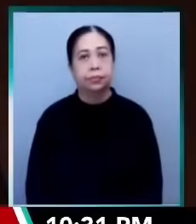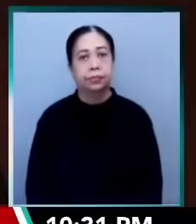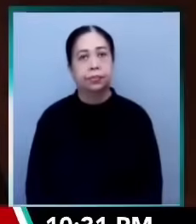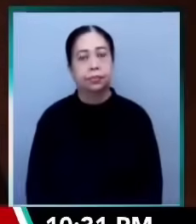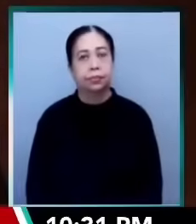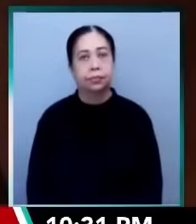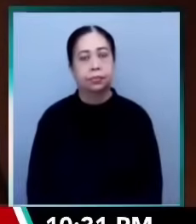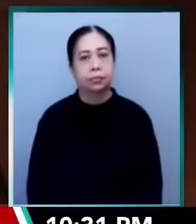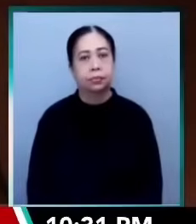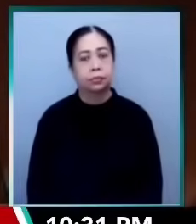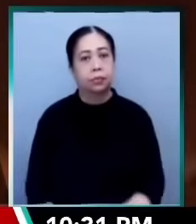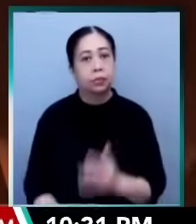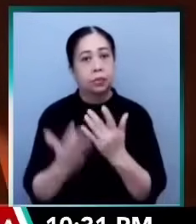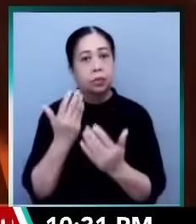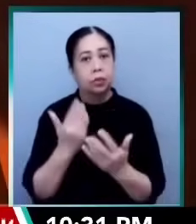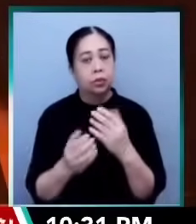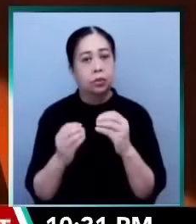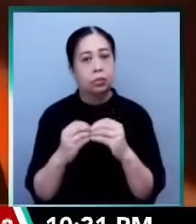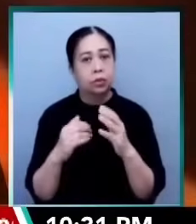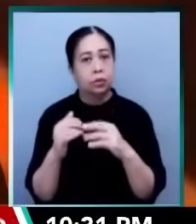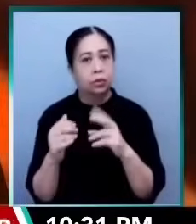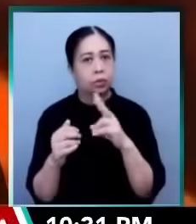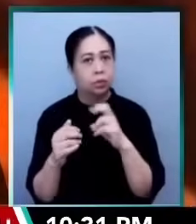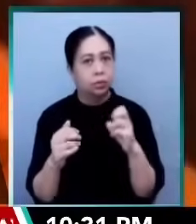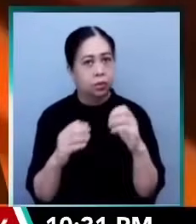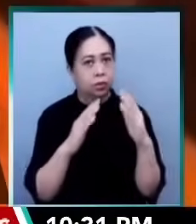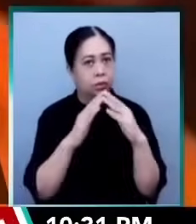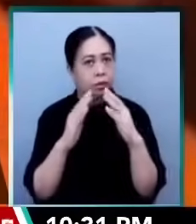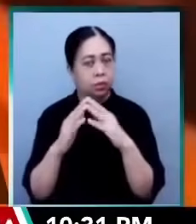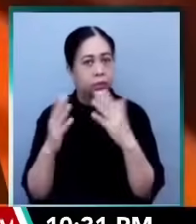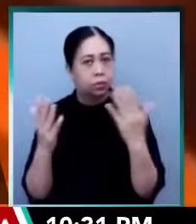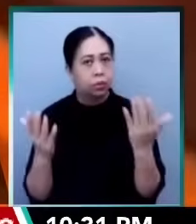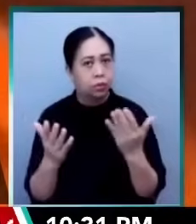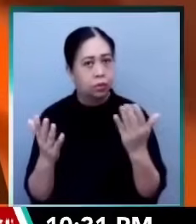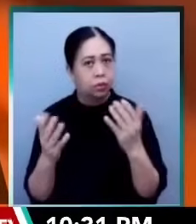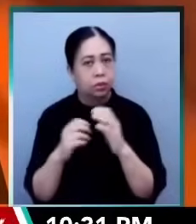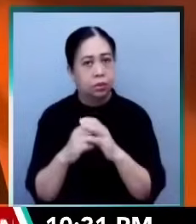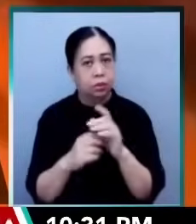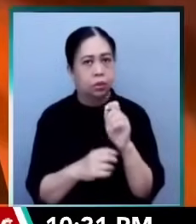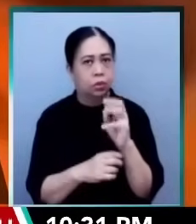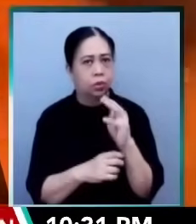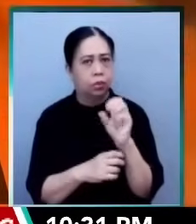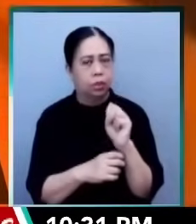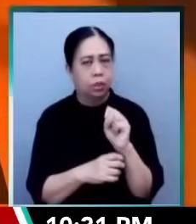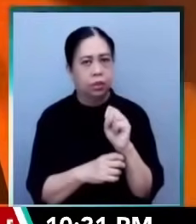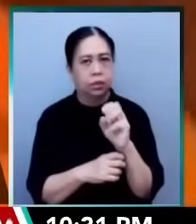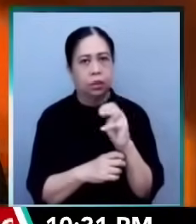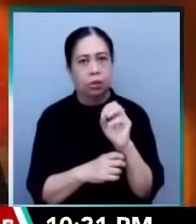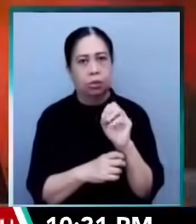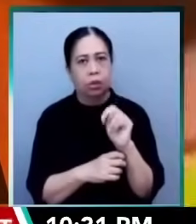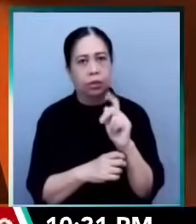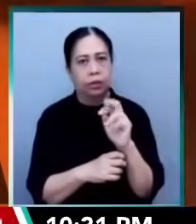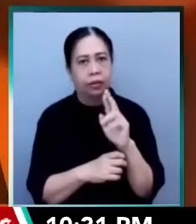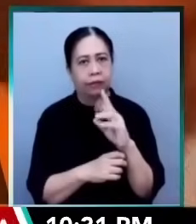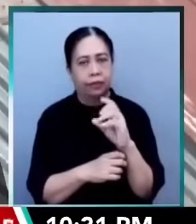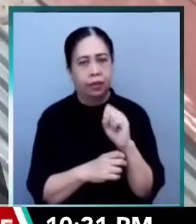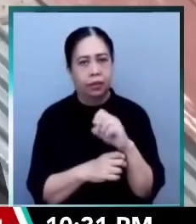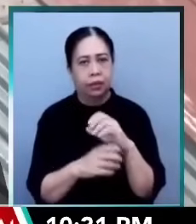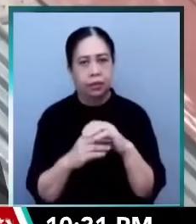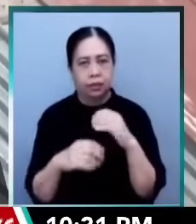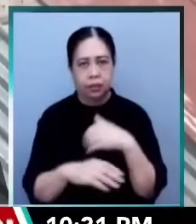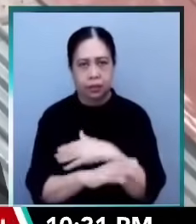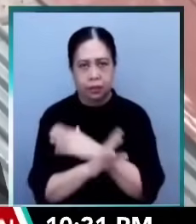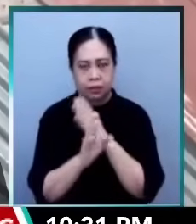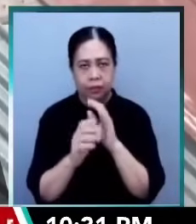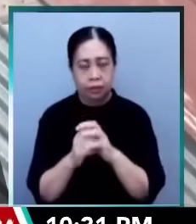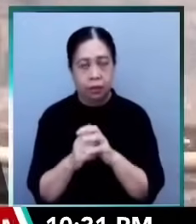Nasunog ang mahigit 200 bahay sa Barangay Kapitan Tomas, Monteverde, Davao City. Sa ulat ng GMA Super Radio Davao, sa laki